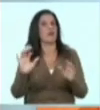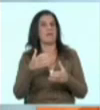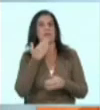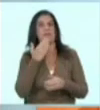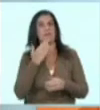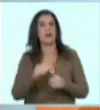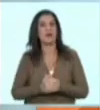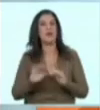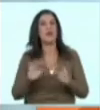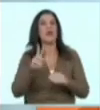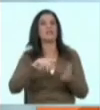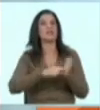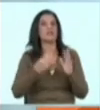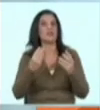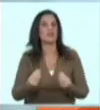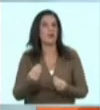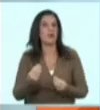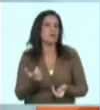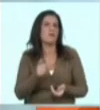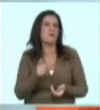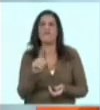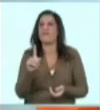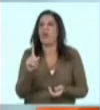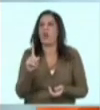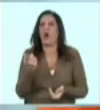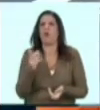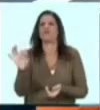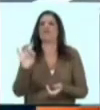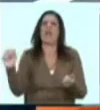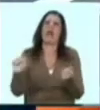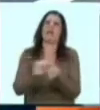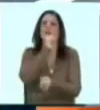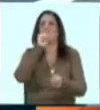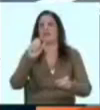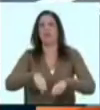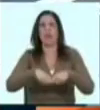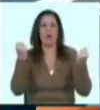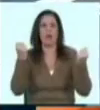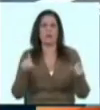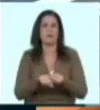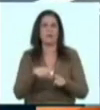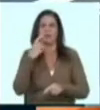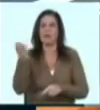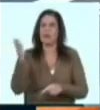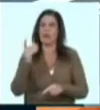ולא כדי להשמיד ולהרוס ולהחריב כפי שהם מנסים כל הזמן להצמיד לנו. חבר הכנסת מיקי זוהר, רגע, סבלנות.